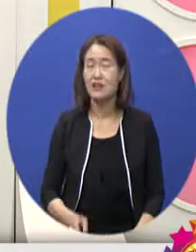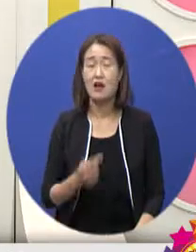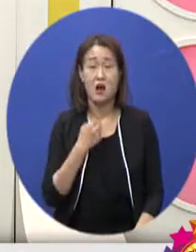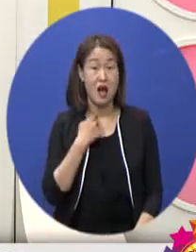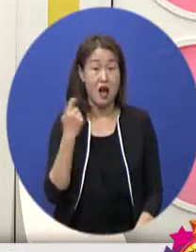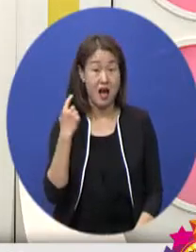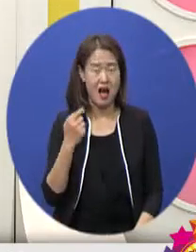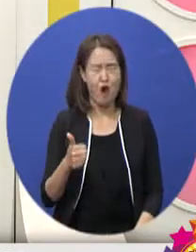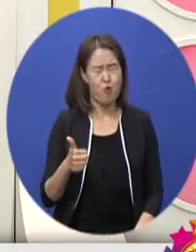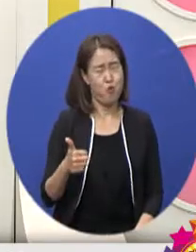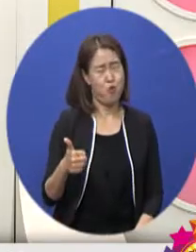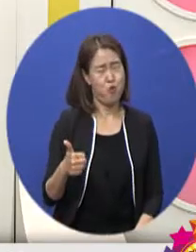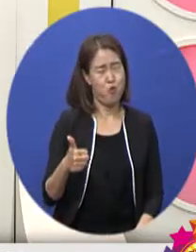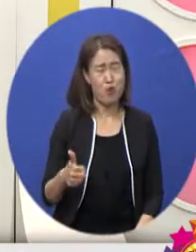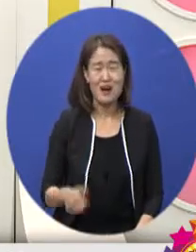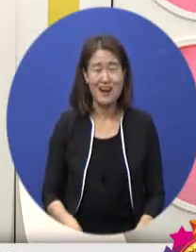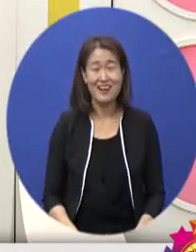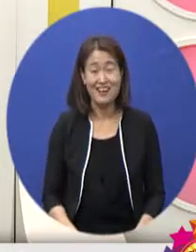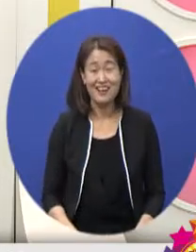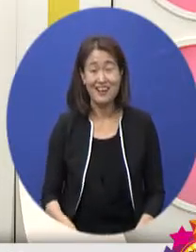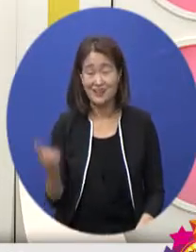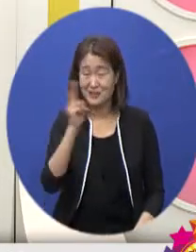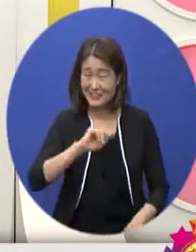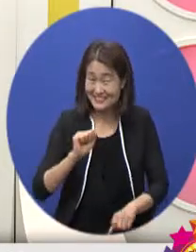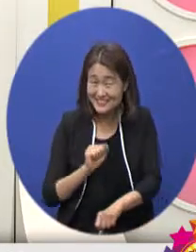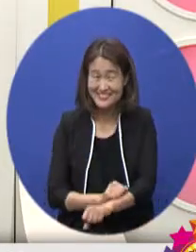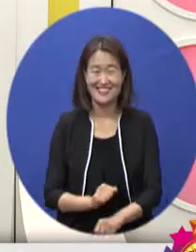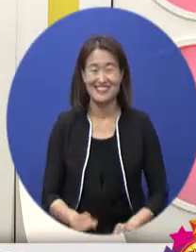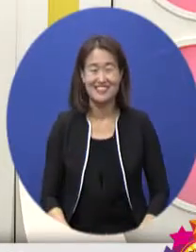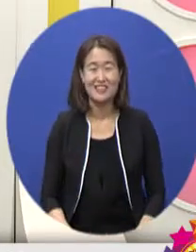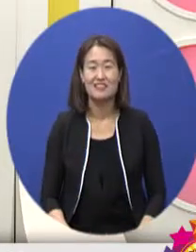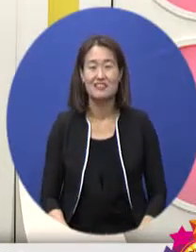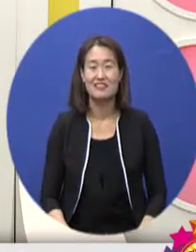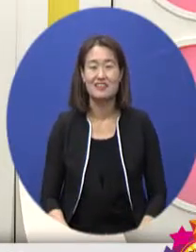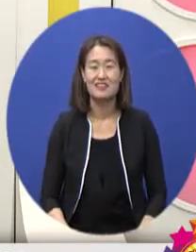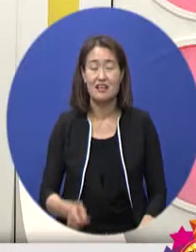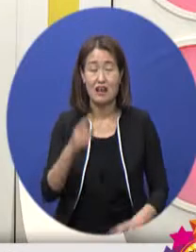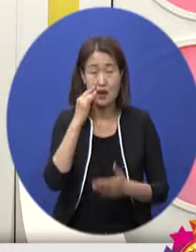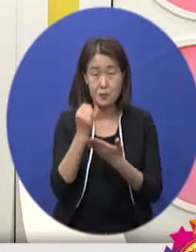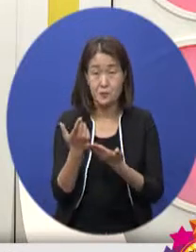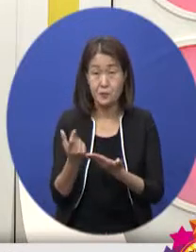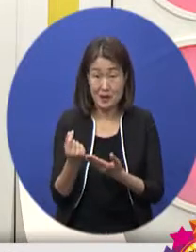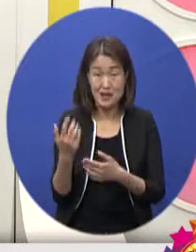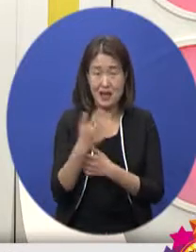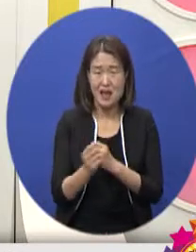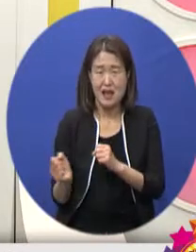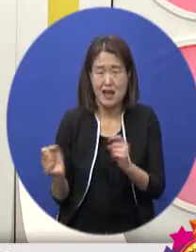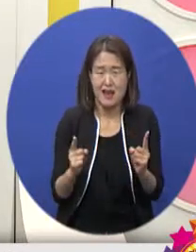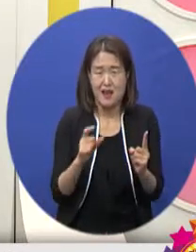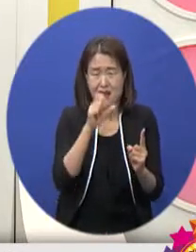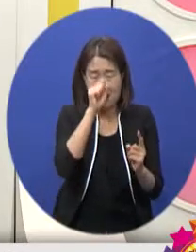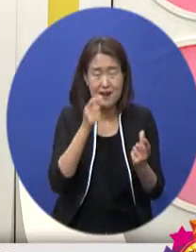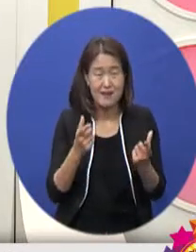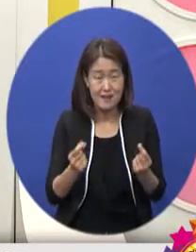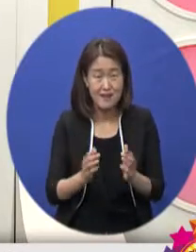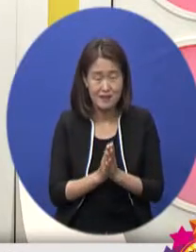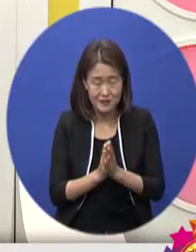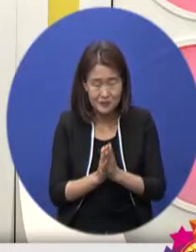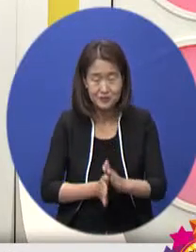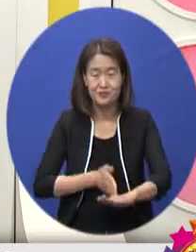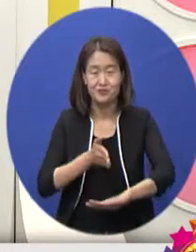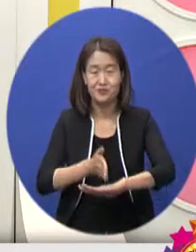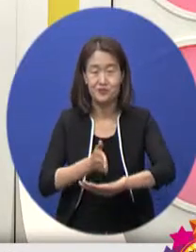목소리 살아계시네요. 노래도 잘하셔. 네, 우리 어머니 빨리 완쾌되시길 빌겠습니다.